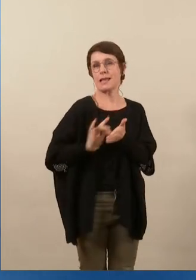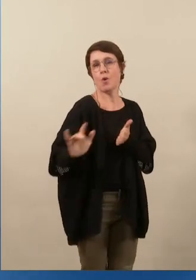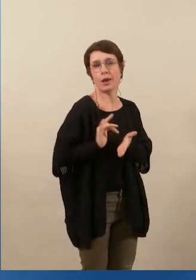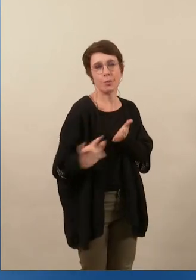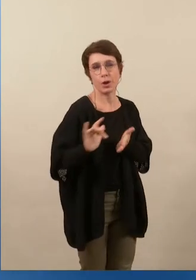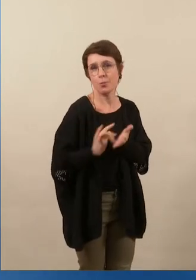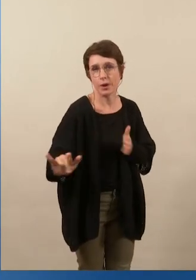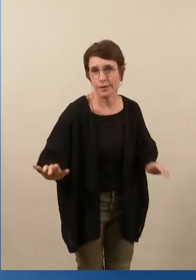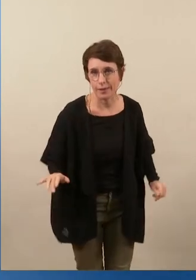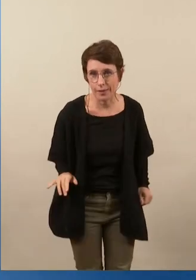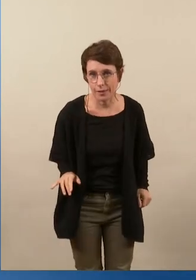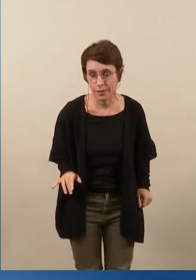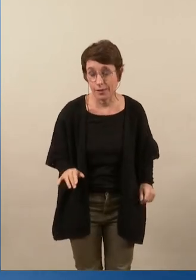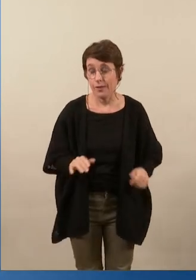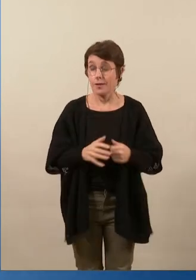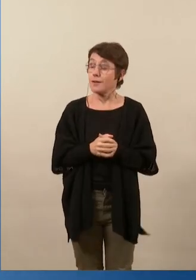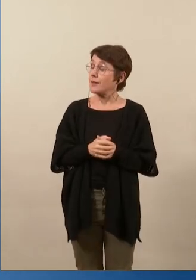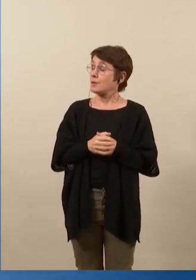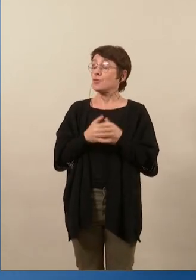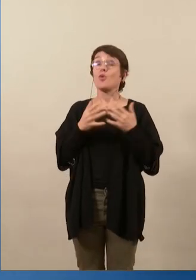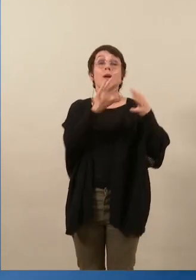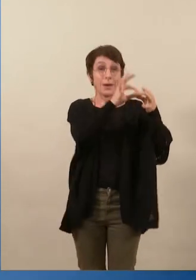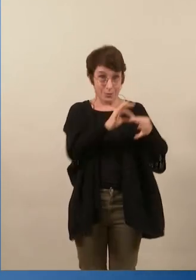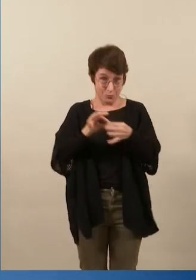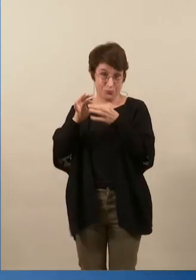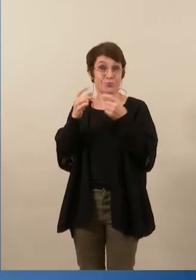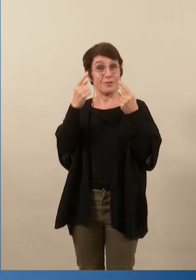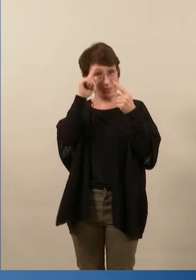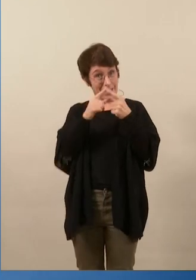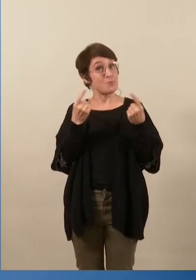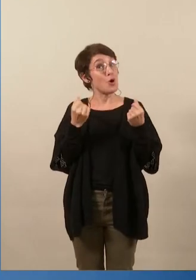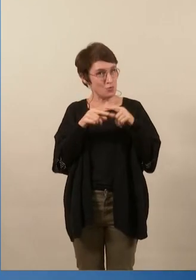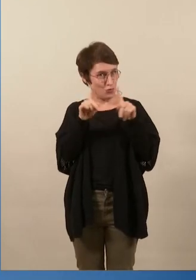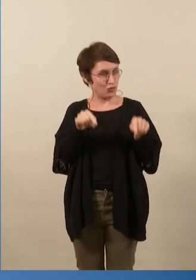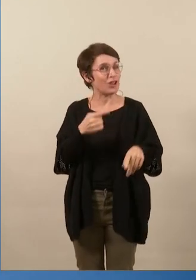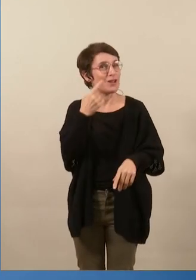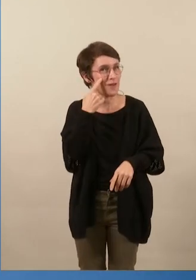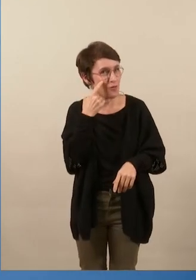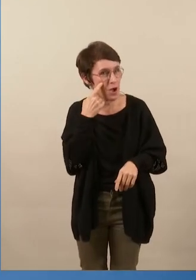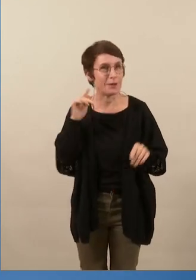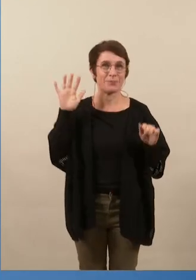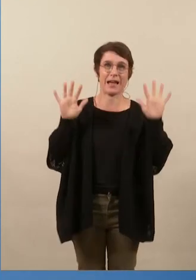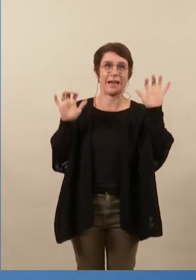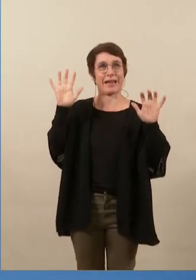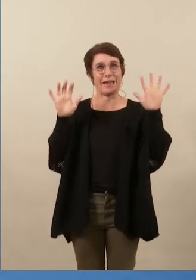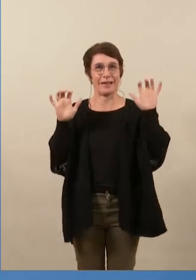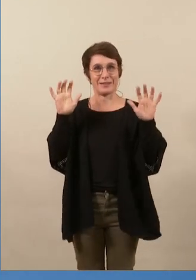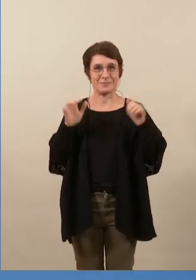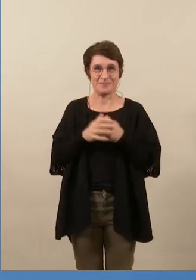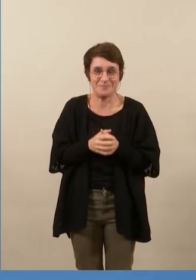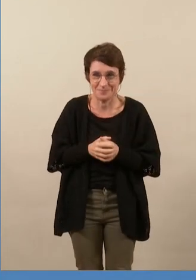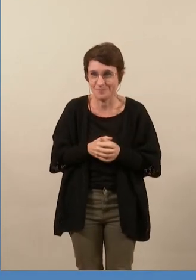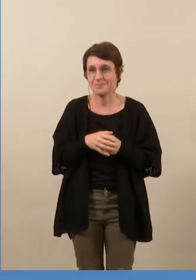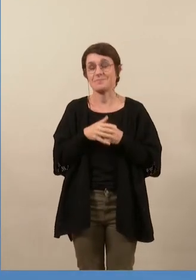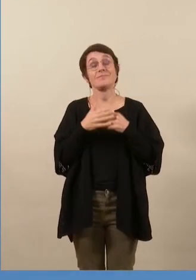et vous verrez pourquoi ça un rapport direct avec le budget il y a le témoignage de cette conseillère